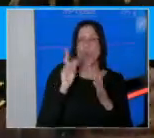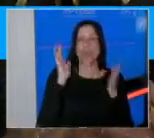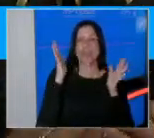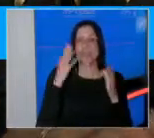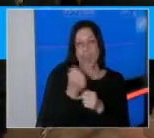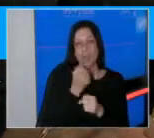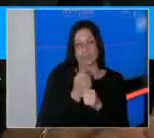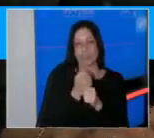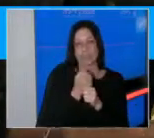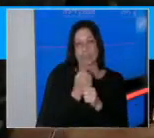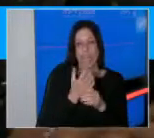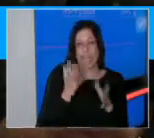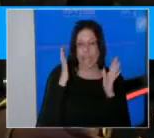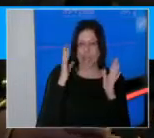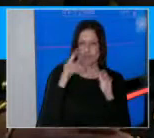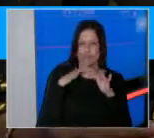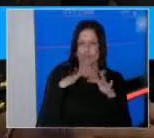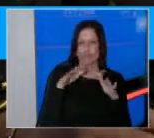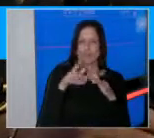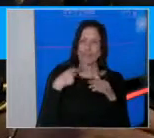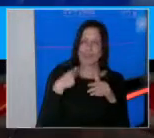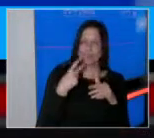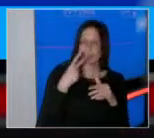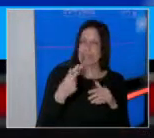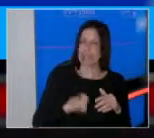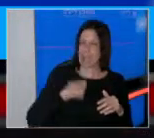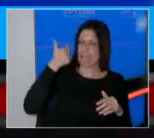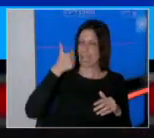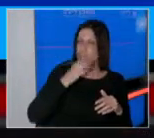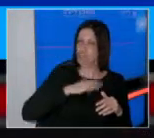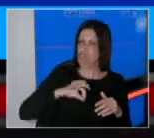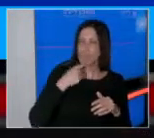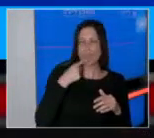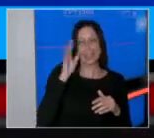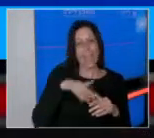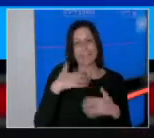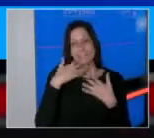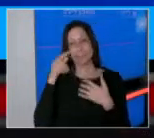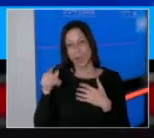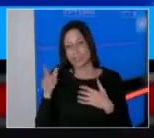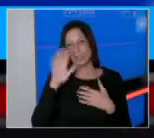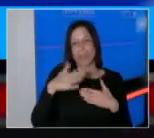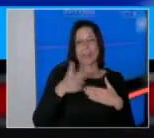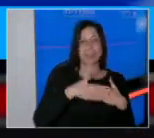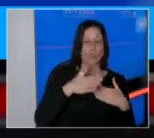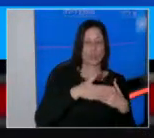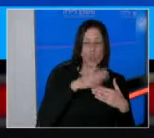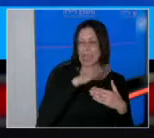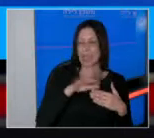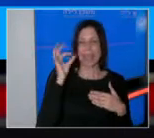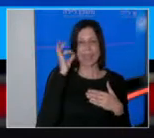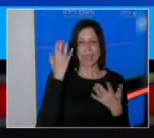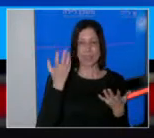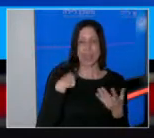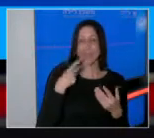עושה הרבה עדים. אבל שוב, אני מסתכלת על ההנהגה שלנו, ואני אומרת, גם בסיפור הזה, גם בסיפור של נישואי הקטינות,